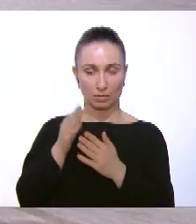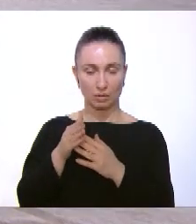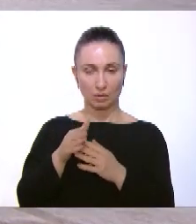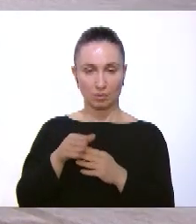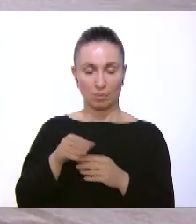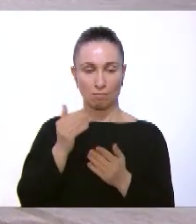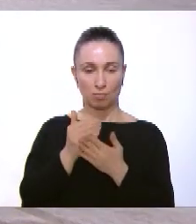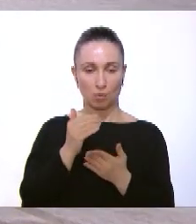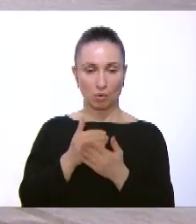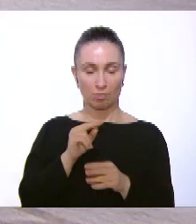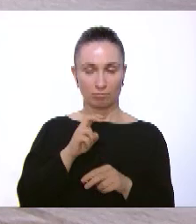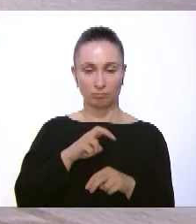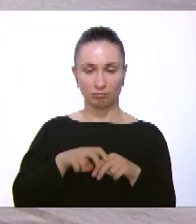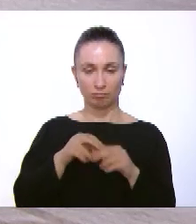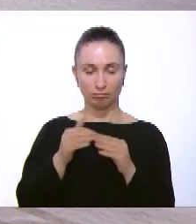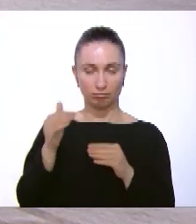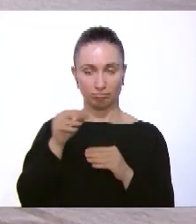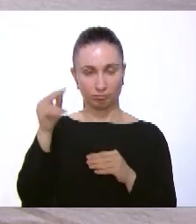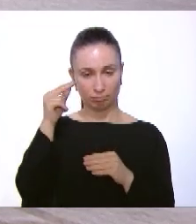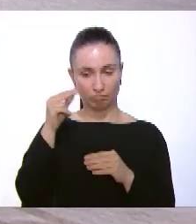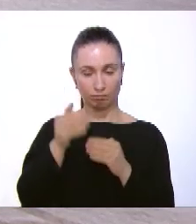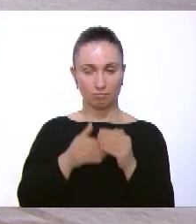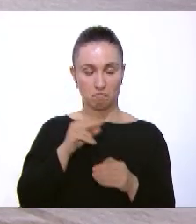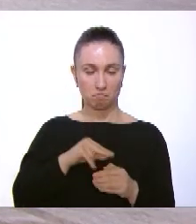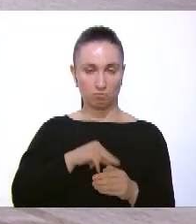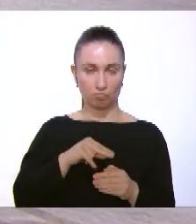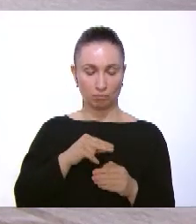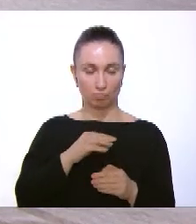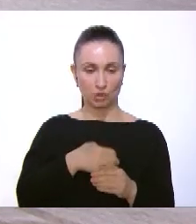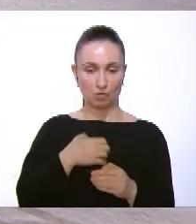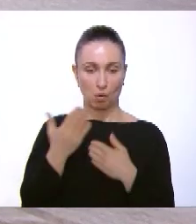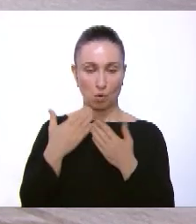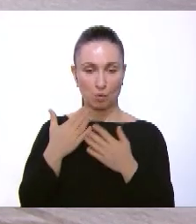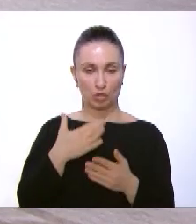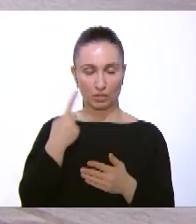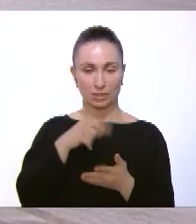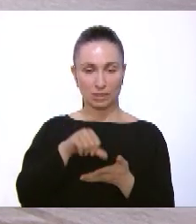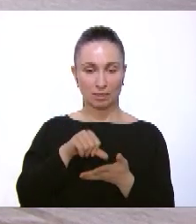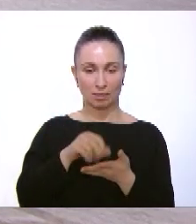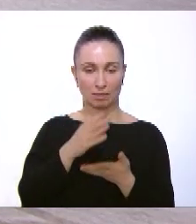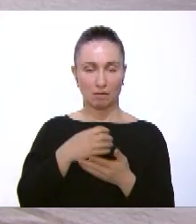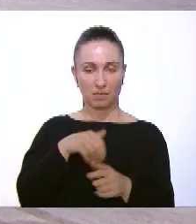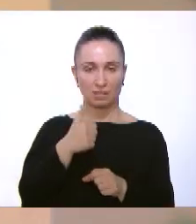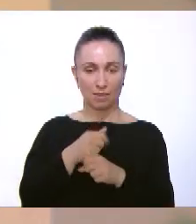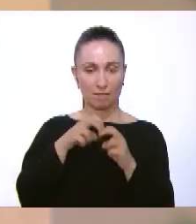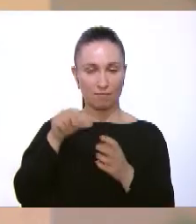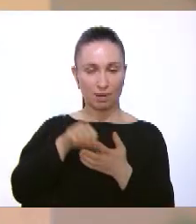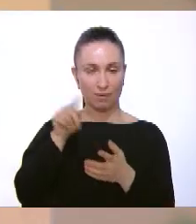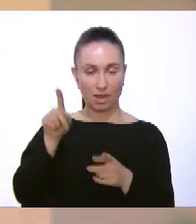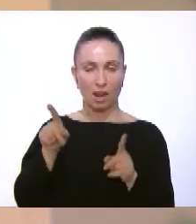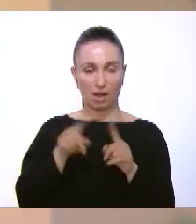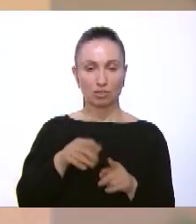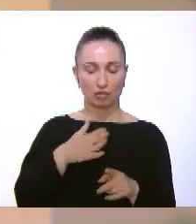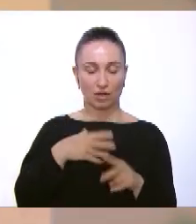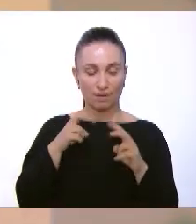სადოქტორო პროგრამაზე. ამდენად ეს მნიშვნელოვანია ეს ურთიერთობა და ჩვენი წარმომადგენელი არის იქ მთავარი მკვლევარი, რომელიც ასევე